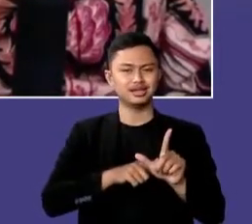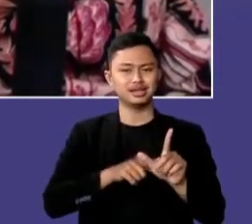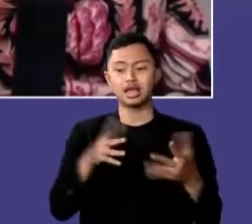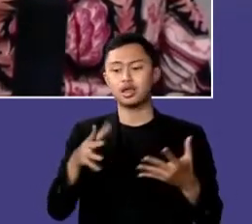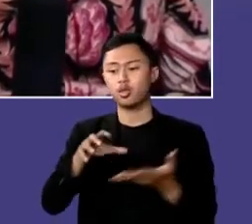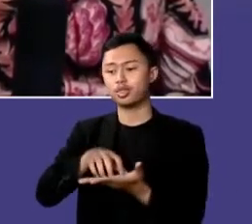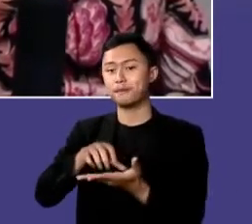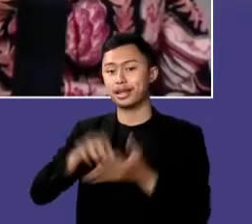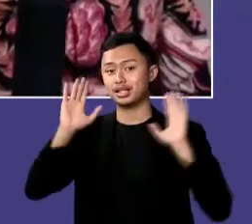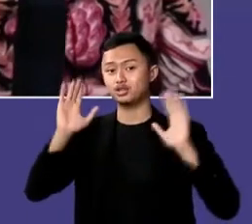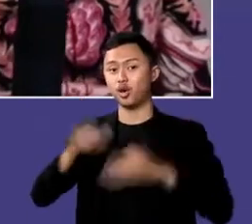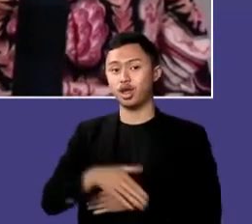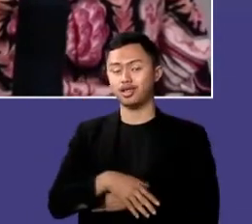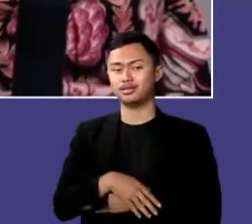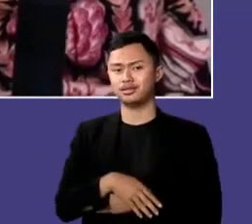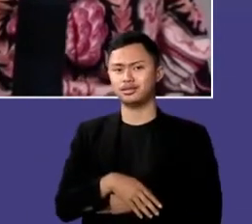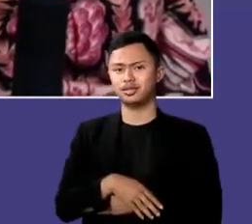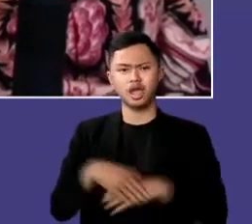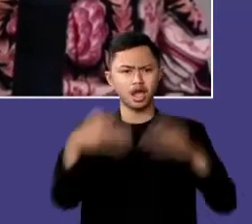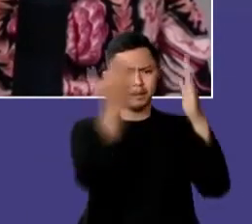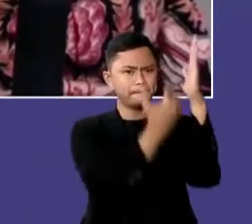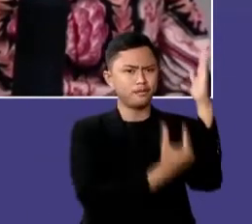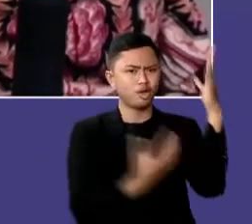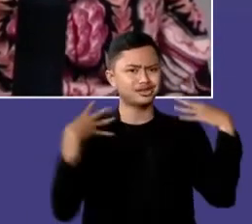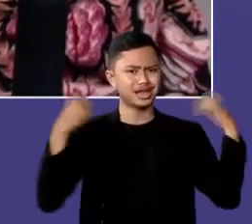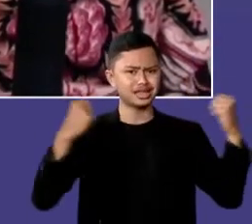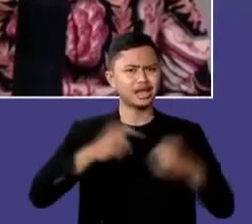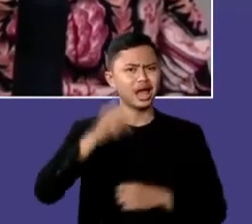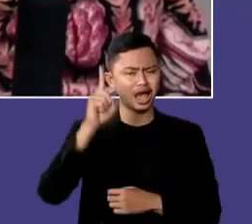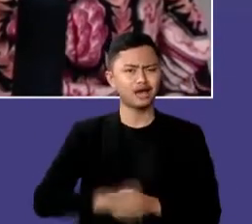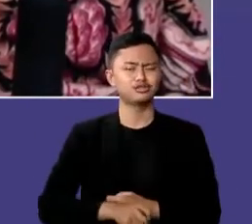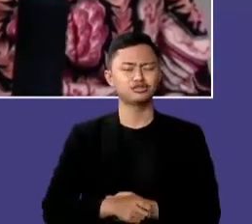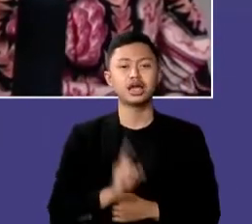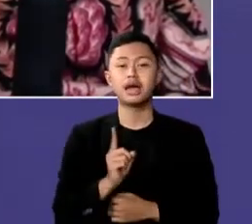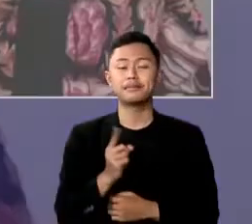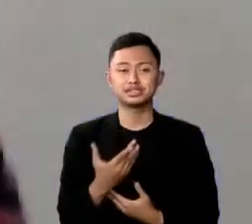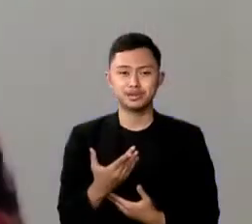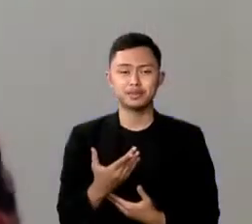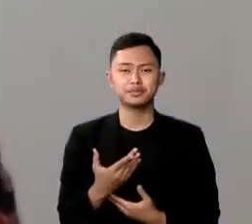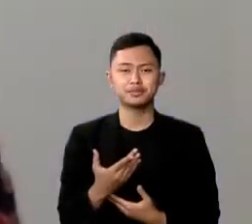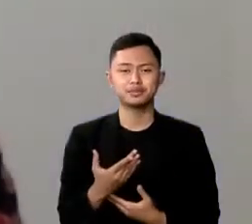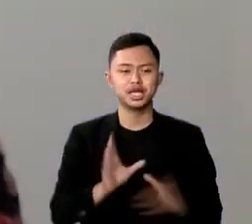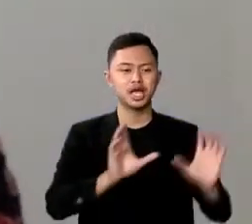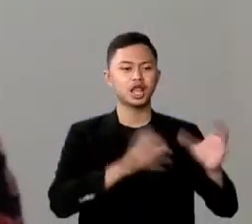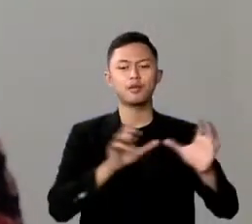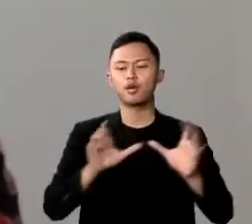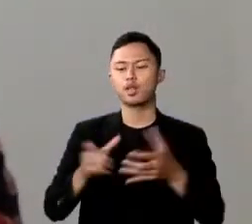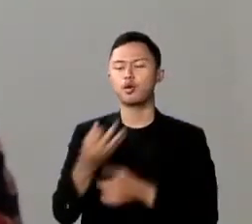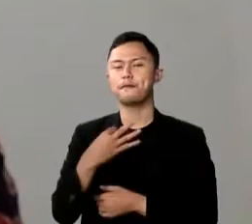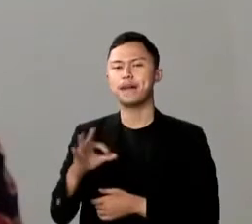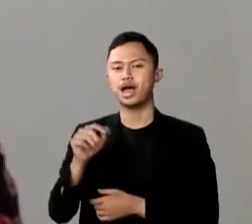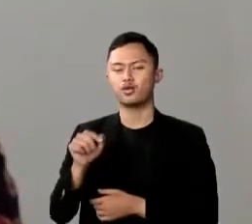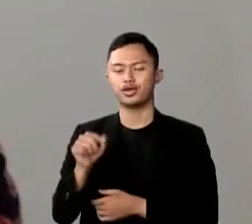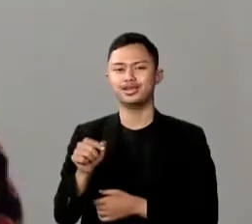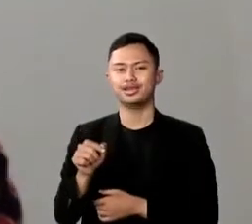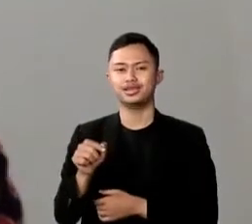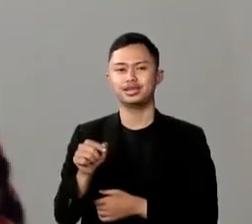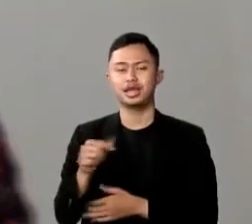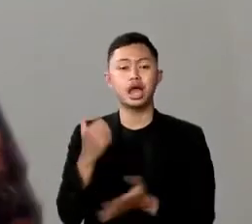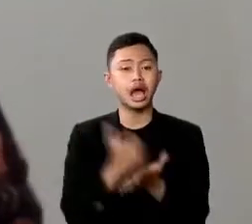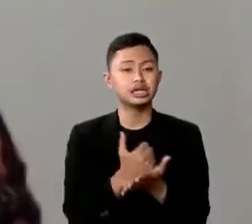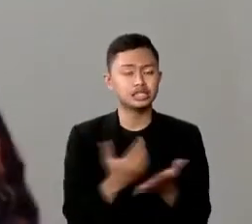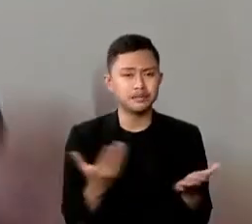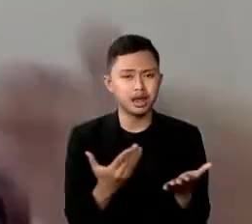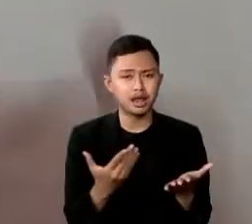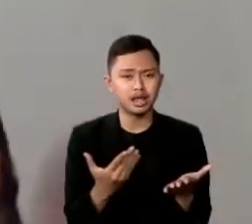pantry sama di tempat ibadah itu tepung datang kalau kesehatan gitu karena salah satu yang menjadi cluster-cluster tadi itu justru di